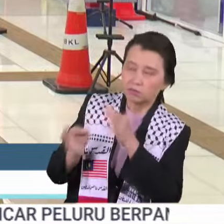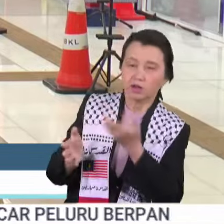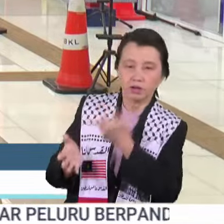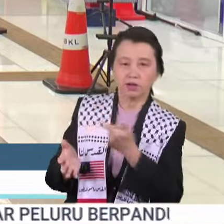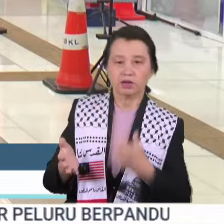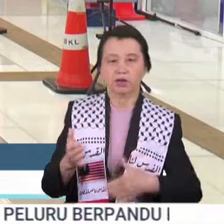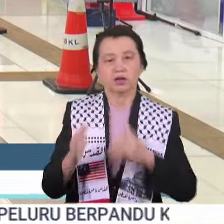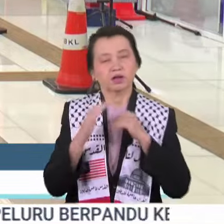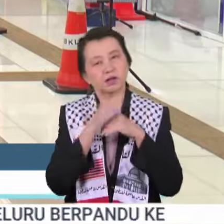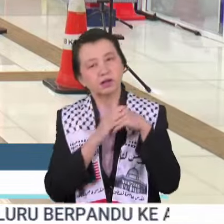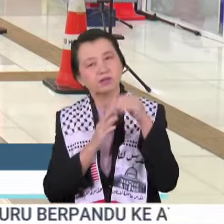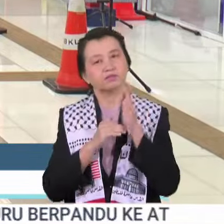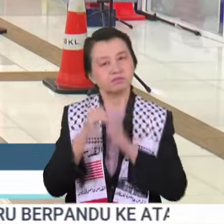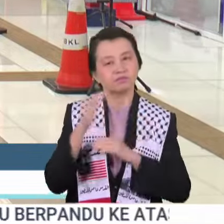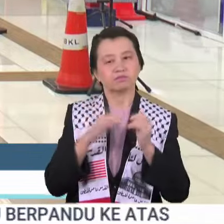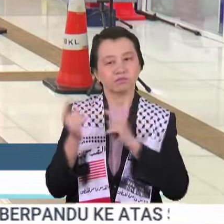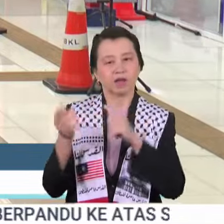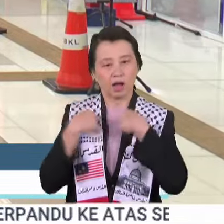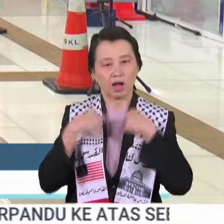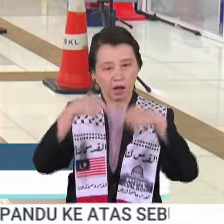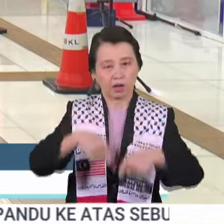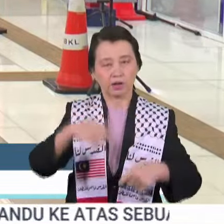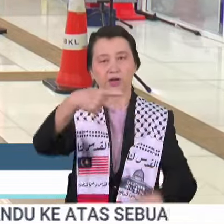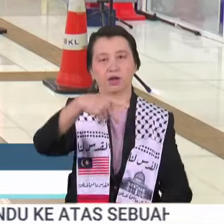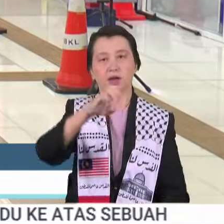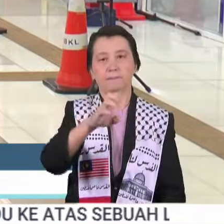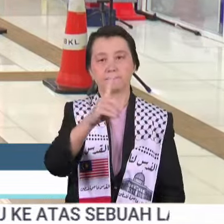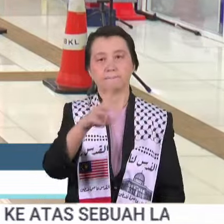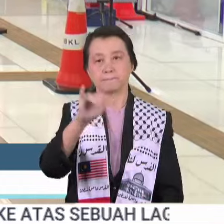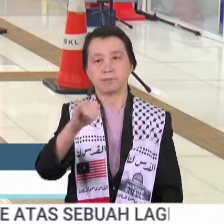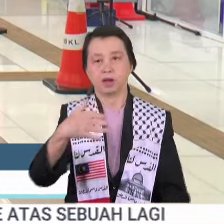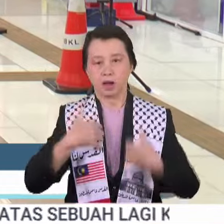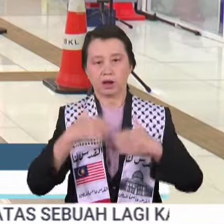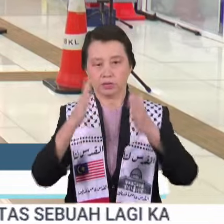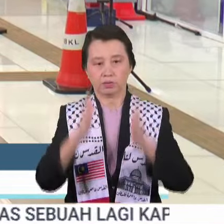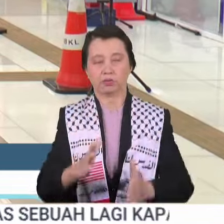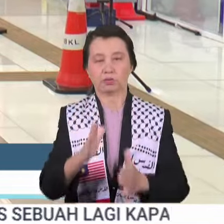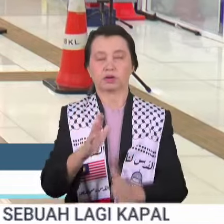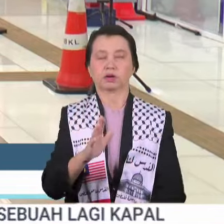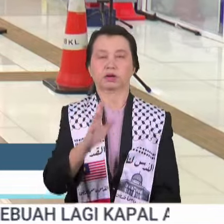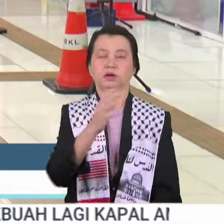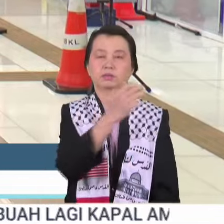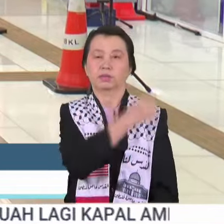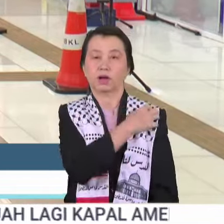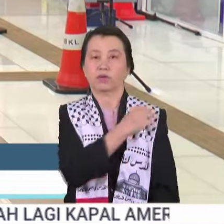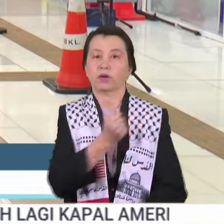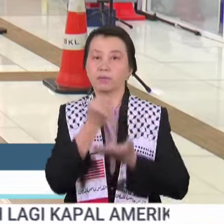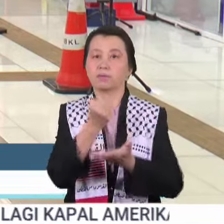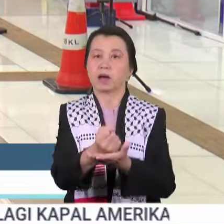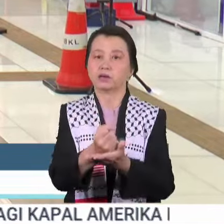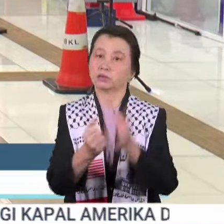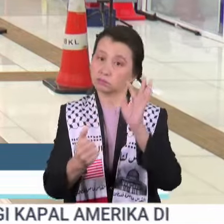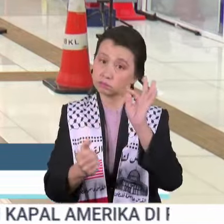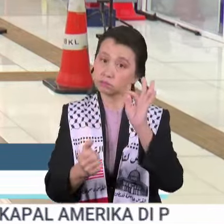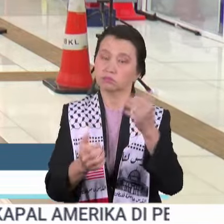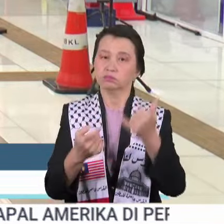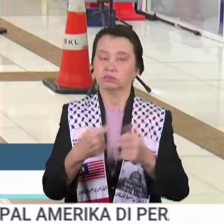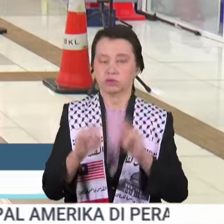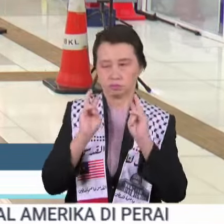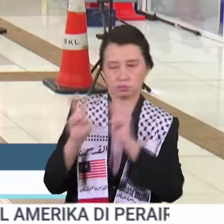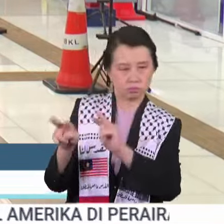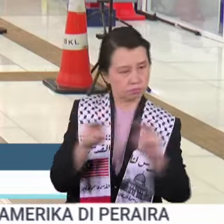akan kadang-kadang lebih selesa bila mereka berada di Pedi ataupun ada anggota-angota dosum yang membantulah dan ini memang kita